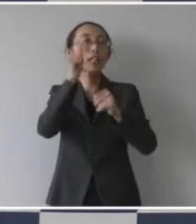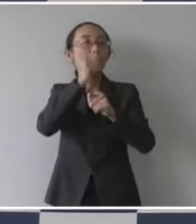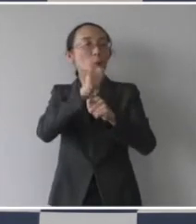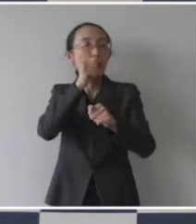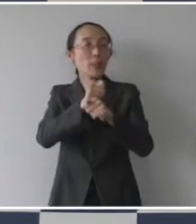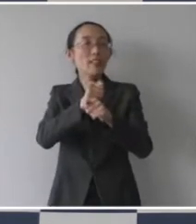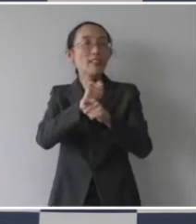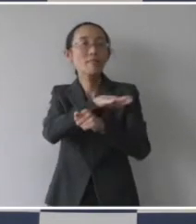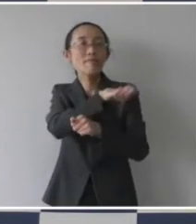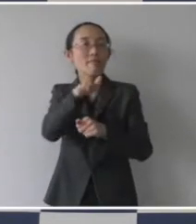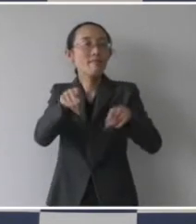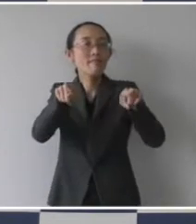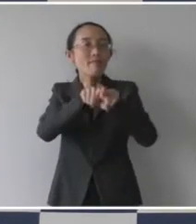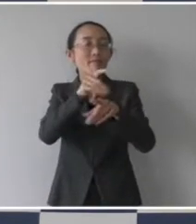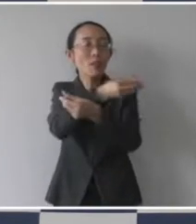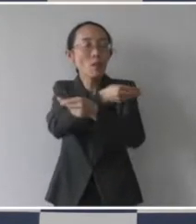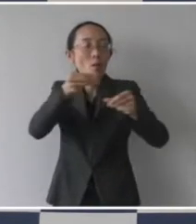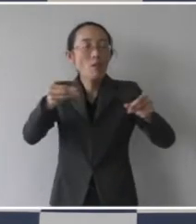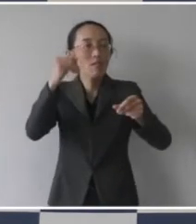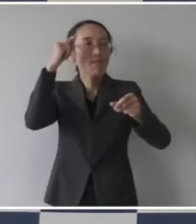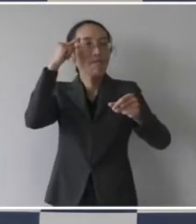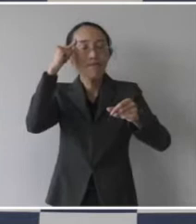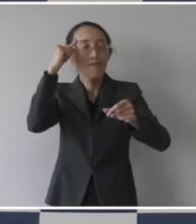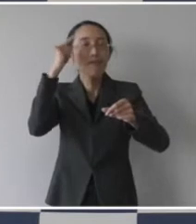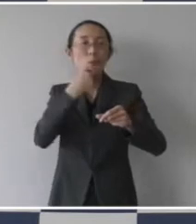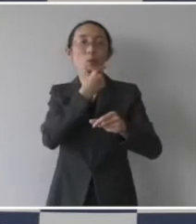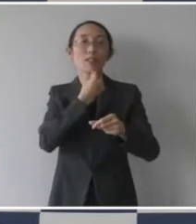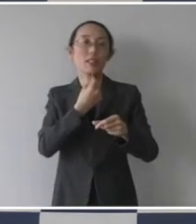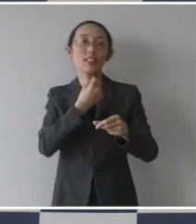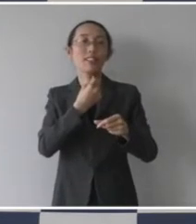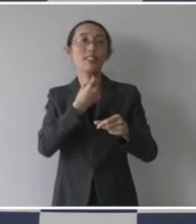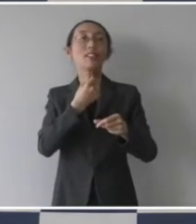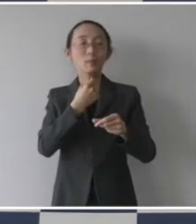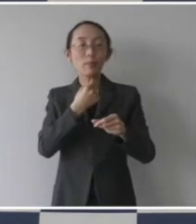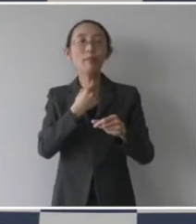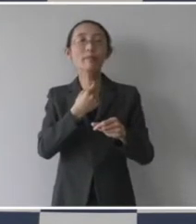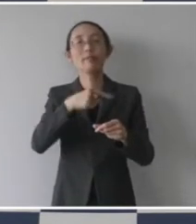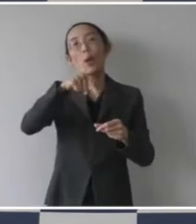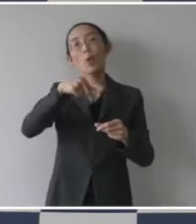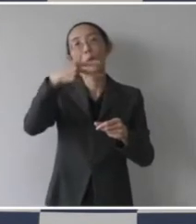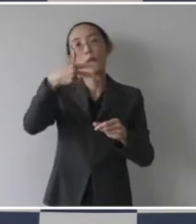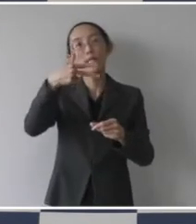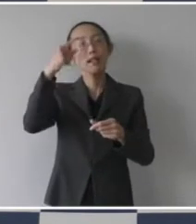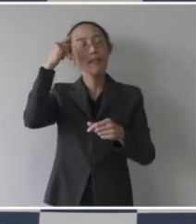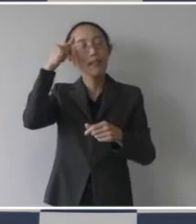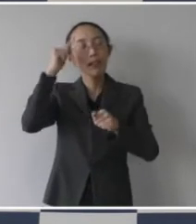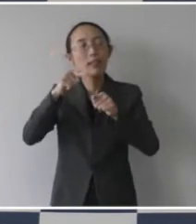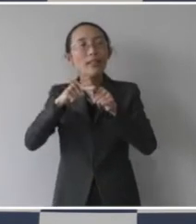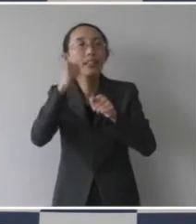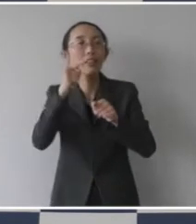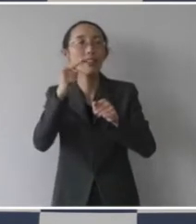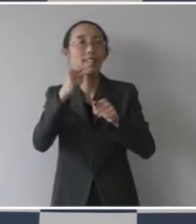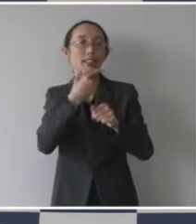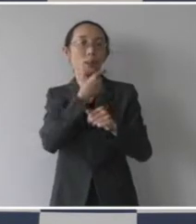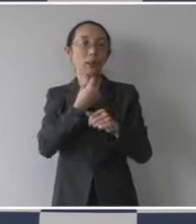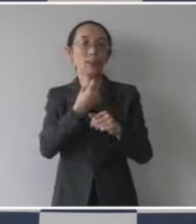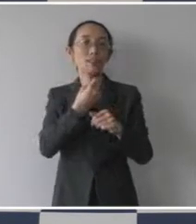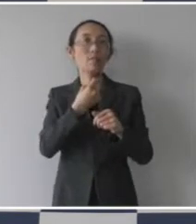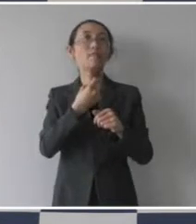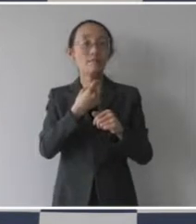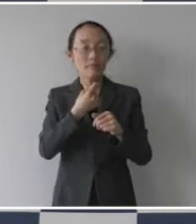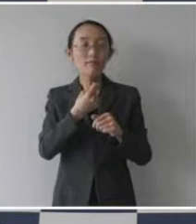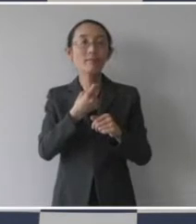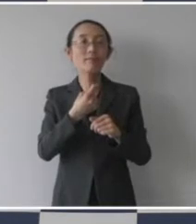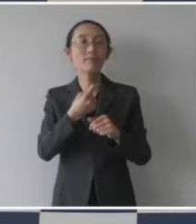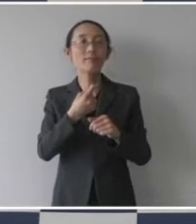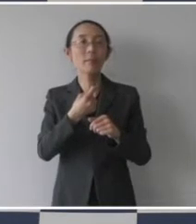なで共有してもらおうということで、特に豊橋のことを考えるきっかけになったりですね、それぞれの個